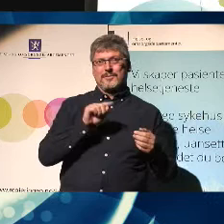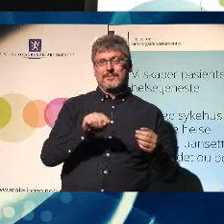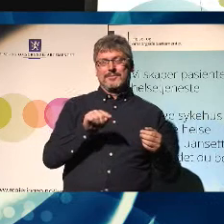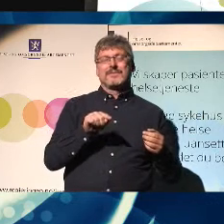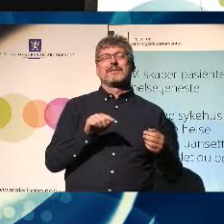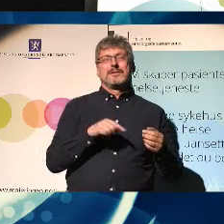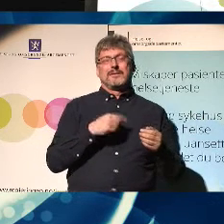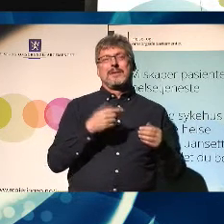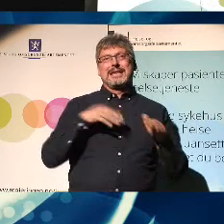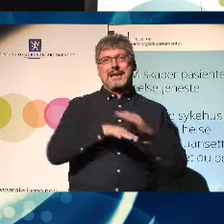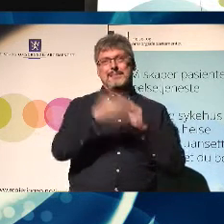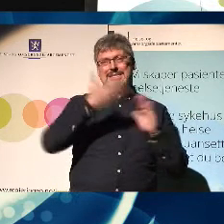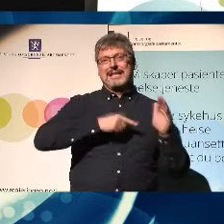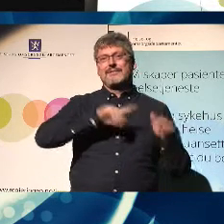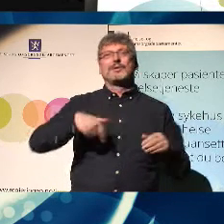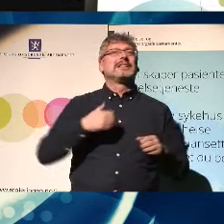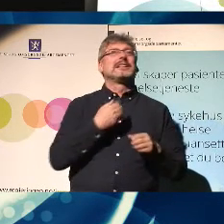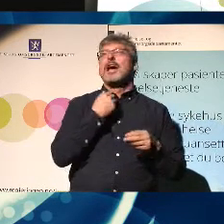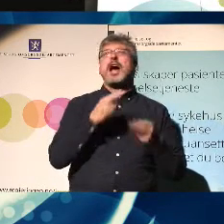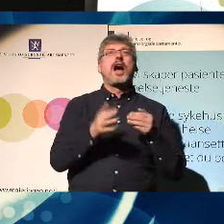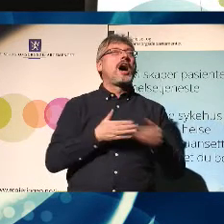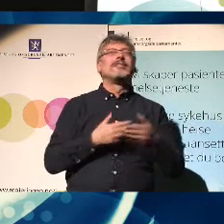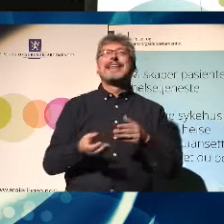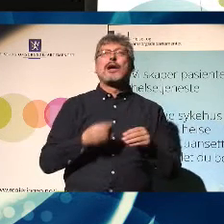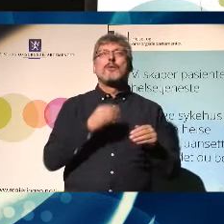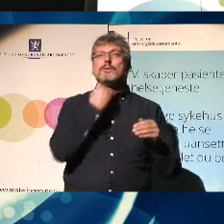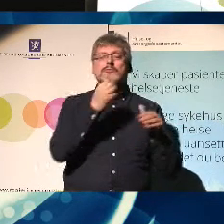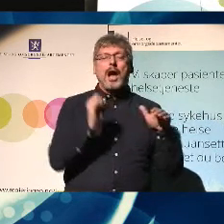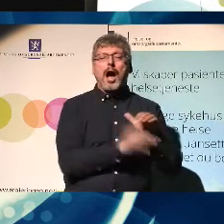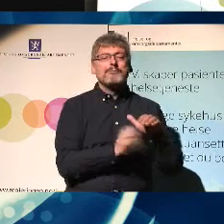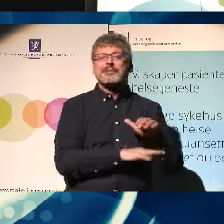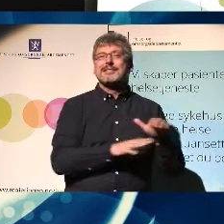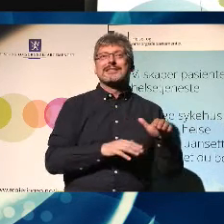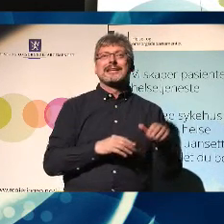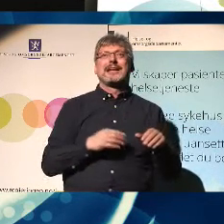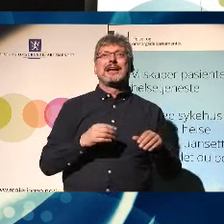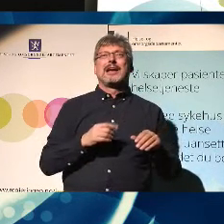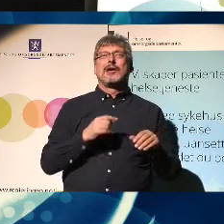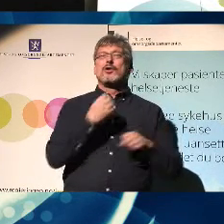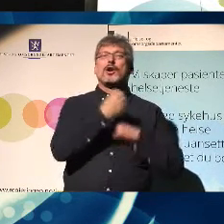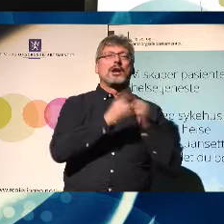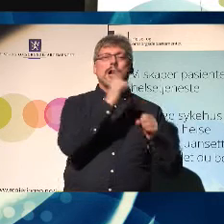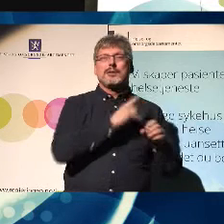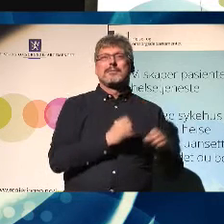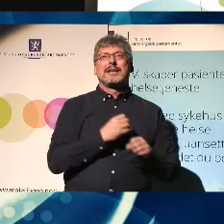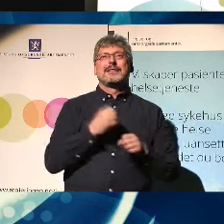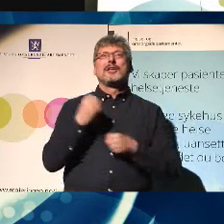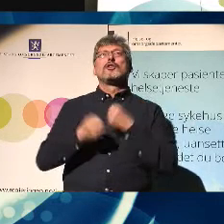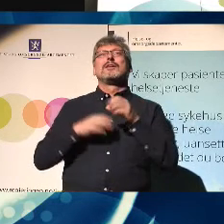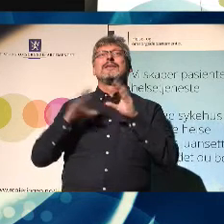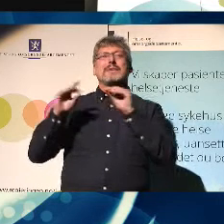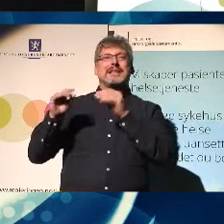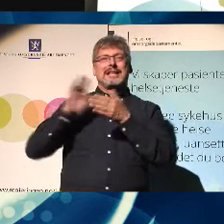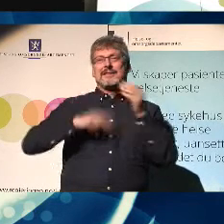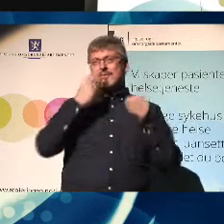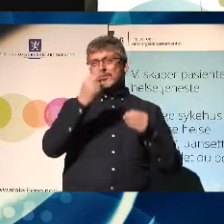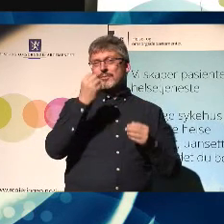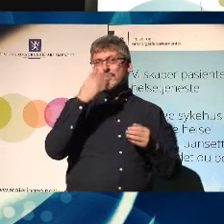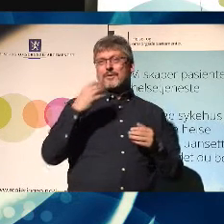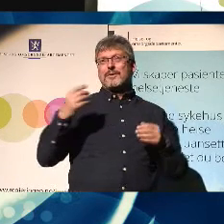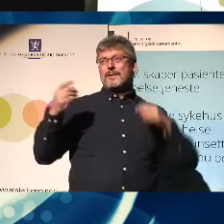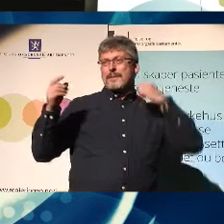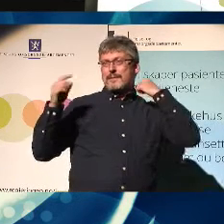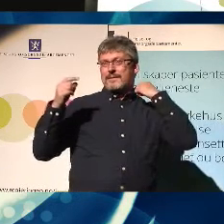det handler ikke om å hamstre og gjøre mange rare ting, men å være litt bedre forberedt enn det jeg så på Frogner for noen uker siden, da det kom et